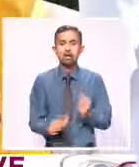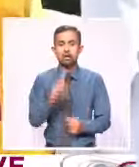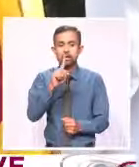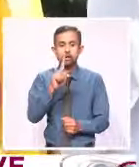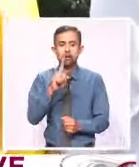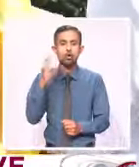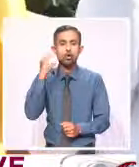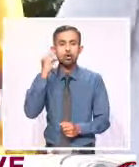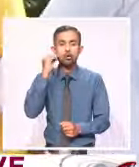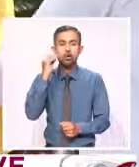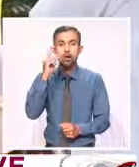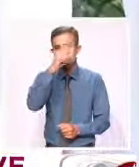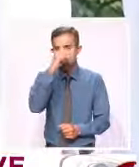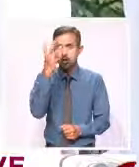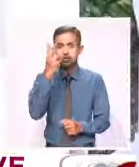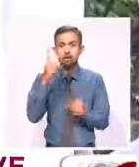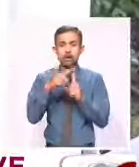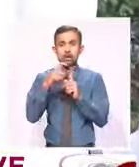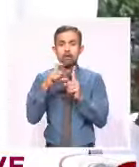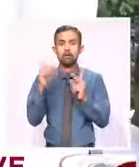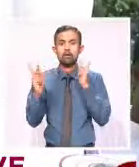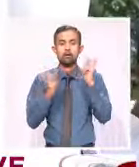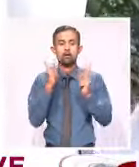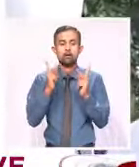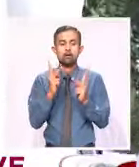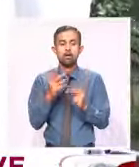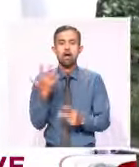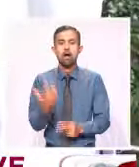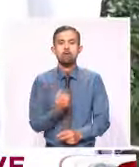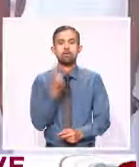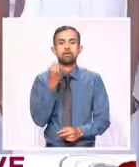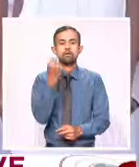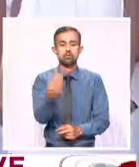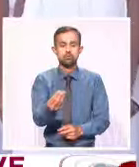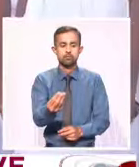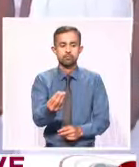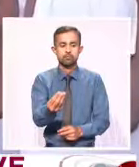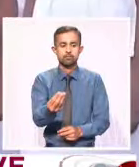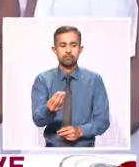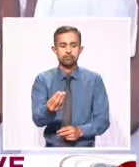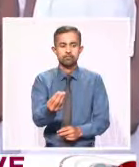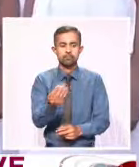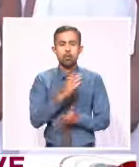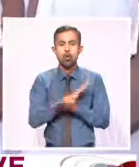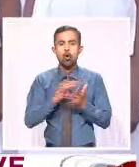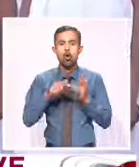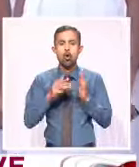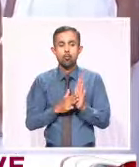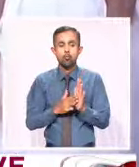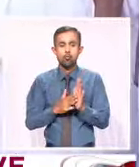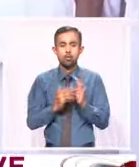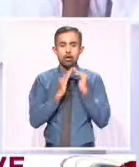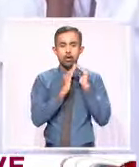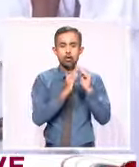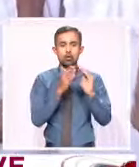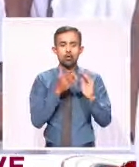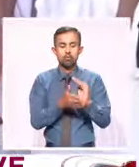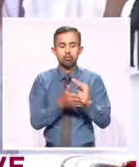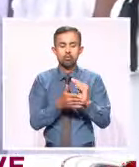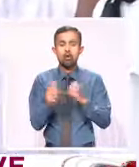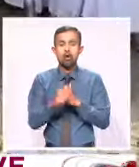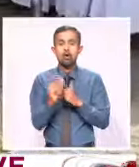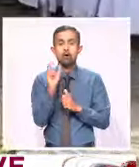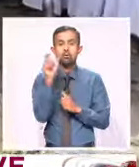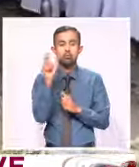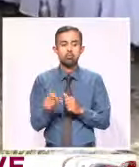නියෝජිතයෙකුට රුසියාවේ තෙමසක අධ්‍යාපන චාරිකාවක් සඳහා අවස්ථාවක් හිමි කර දී තිබෙනවා. හෝමාගම මහින්ද රාජපක්ෂ විද්‍යාලයේ